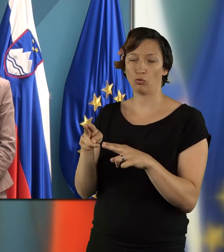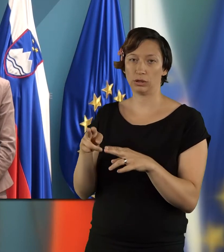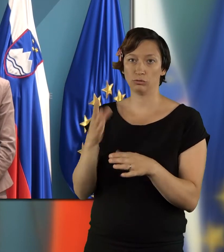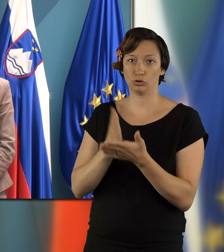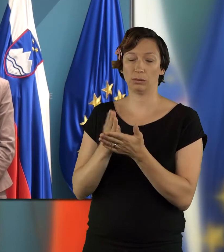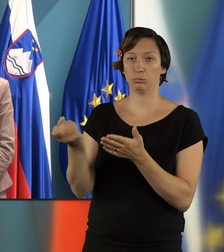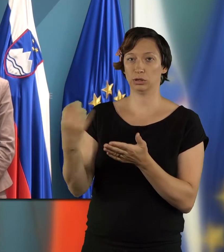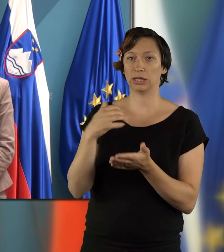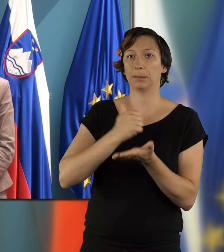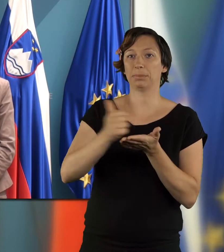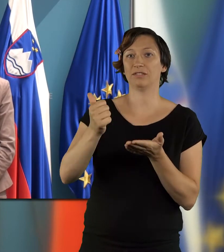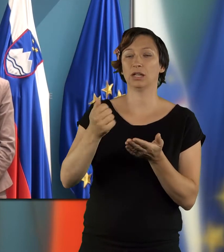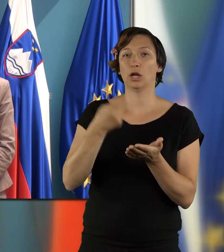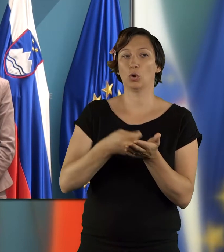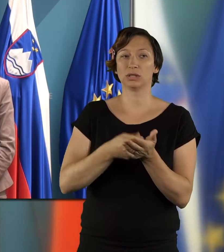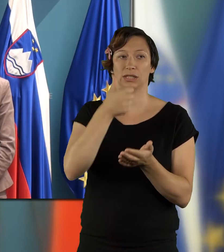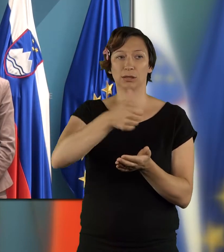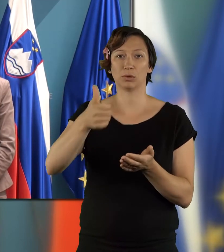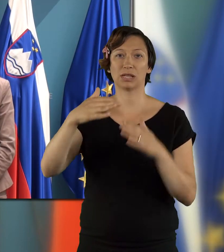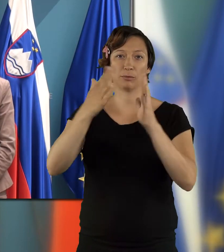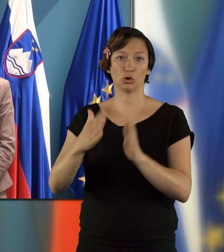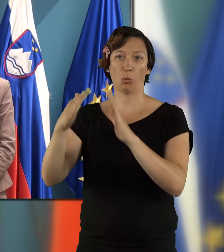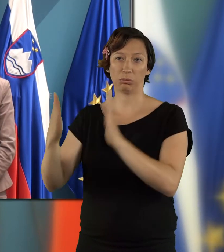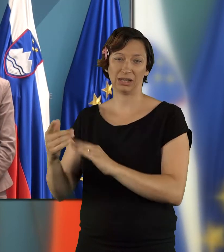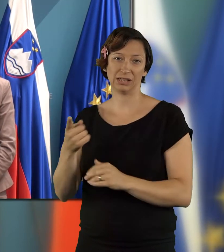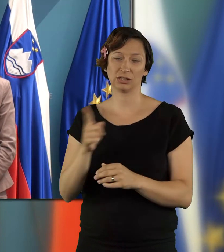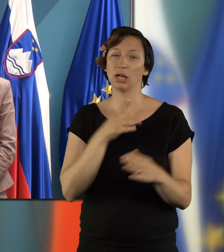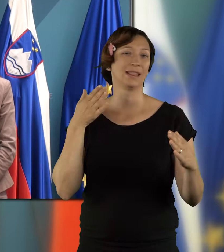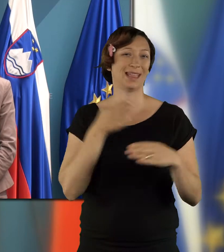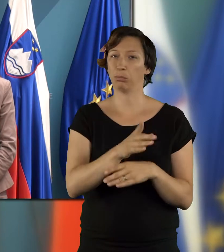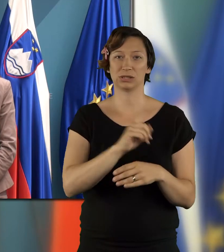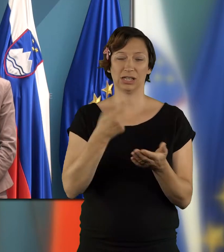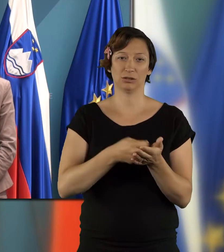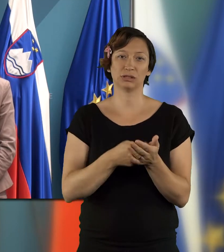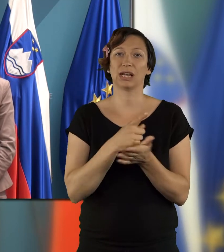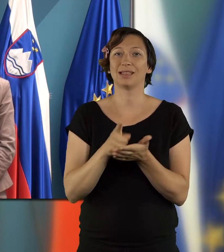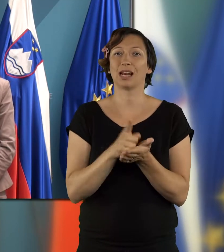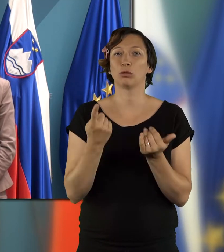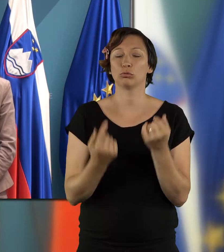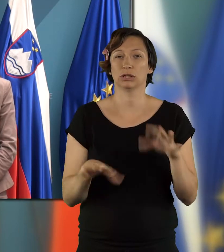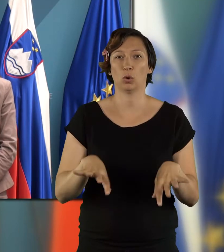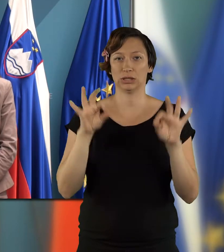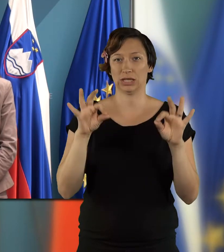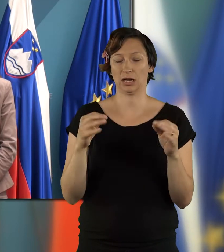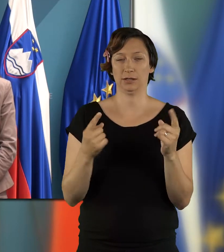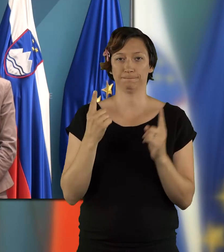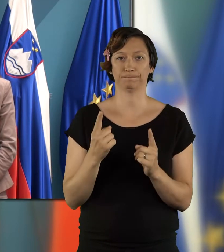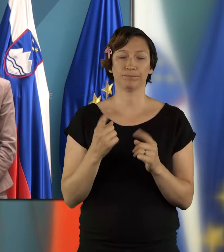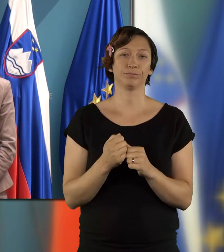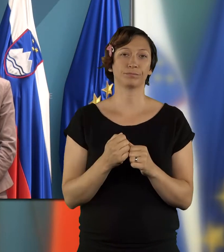že poslane nekatere prve ocene na posamičnih objektih, ki pa so samo neposredne ocene trenutnega ugotovitvenega